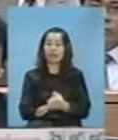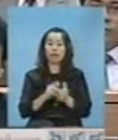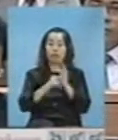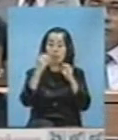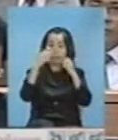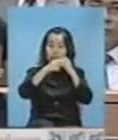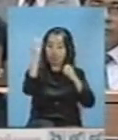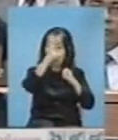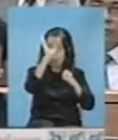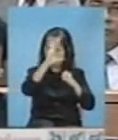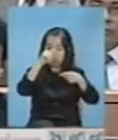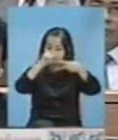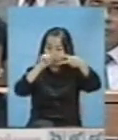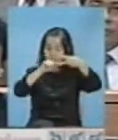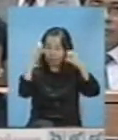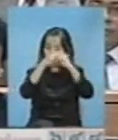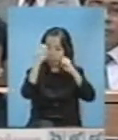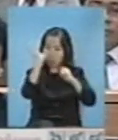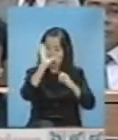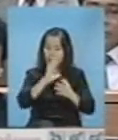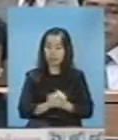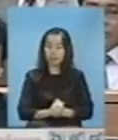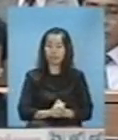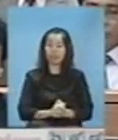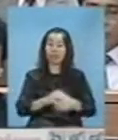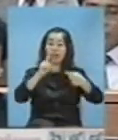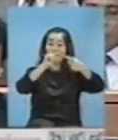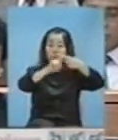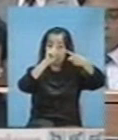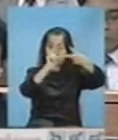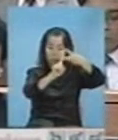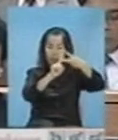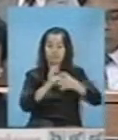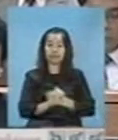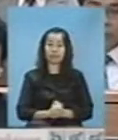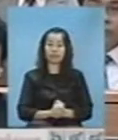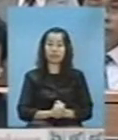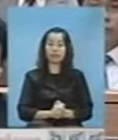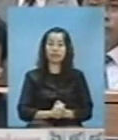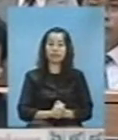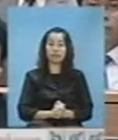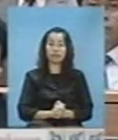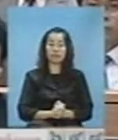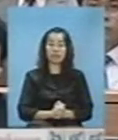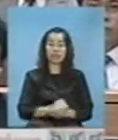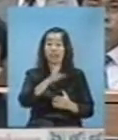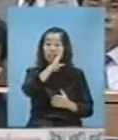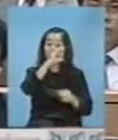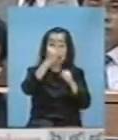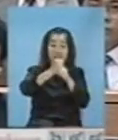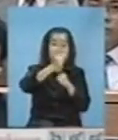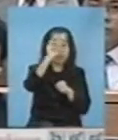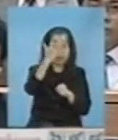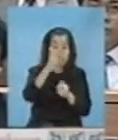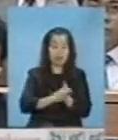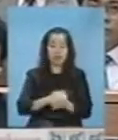องเรื่องนี้ข้อสองหรือถ้าท่านไม่ทำอย่างนี้เ